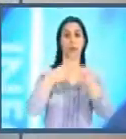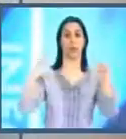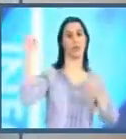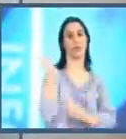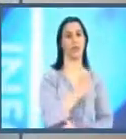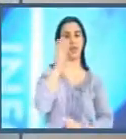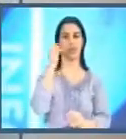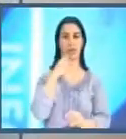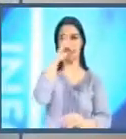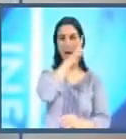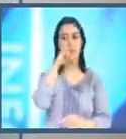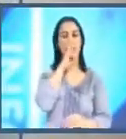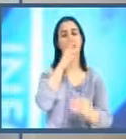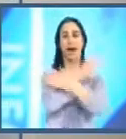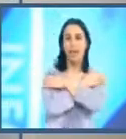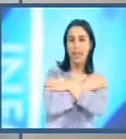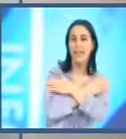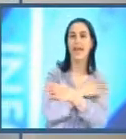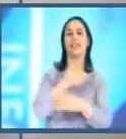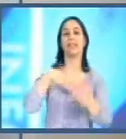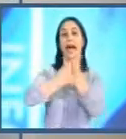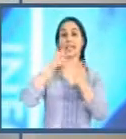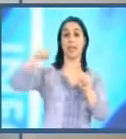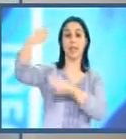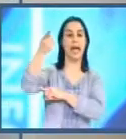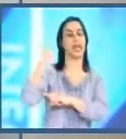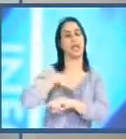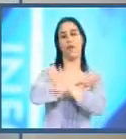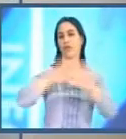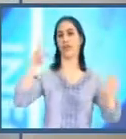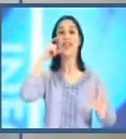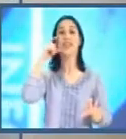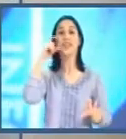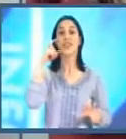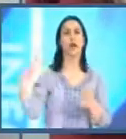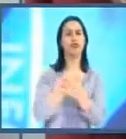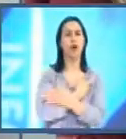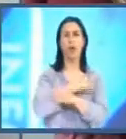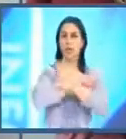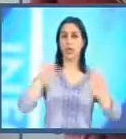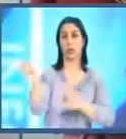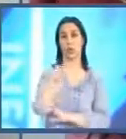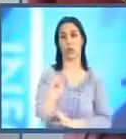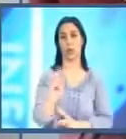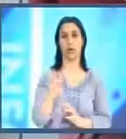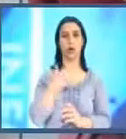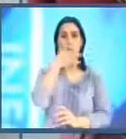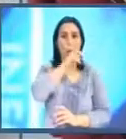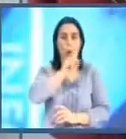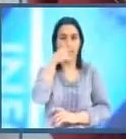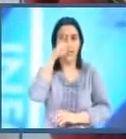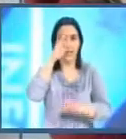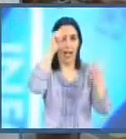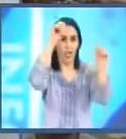pares. Abraçades i un fins demà posen punt i final al dia, un dia que no acaba per tothom. No pots marxar i